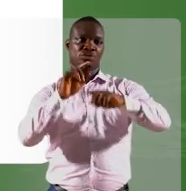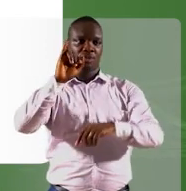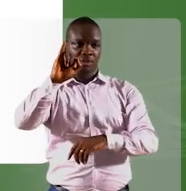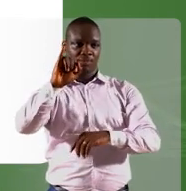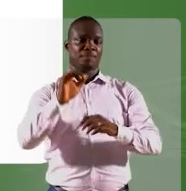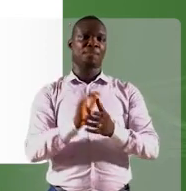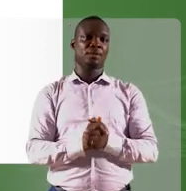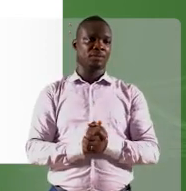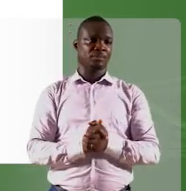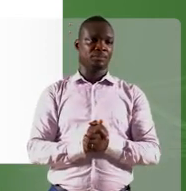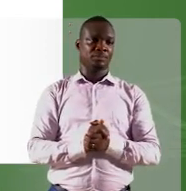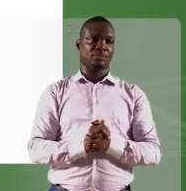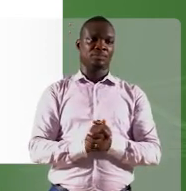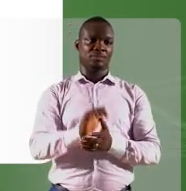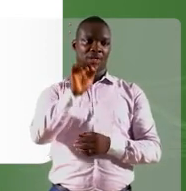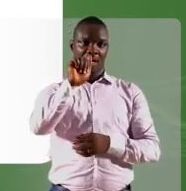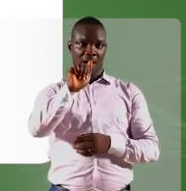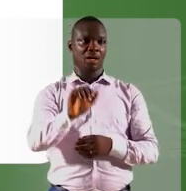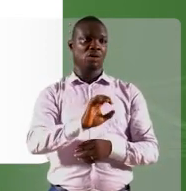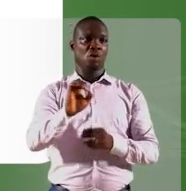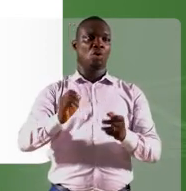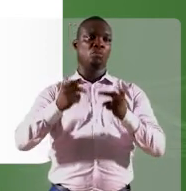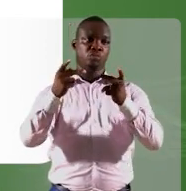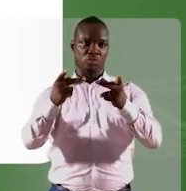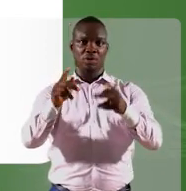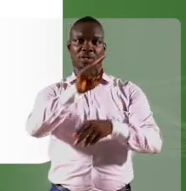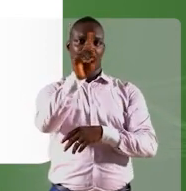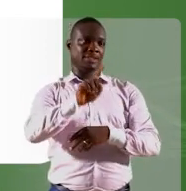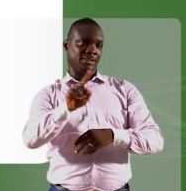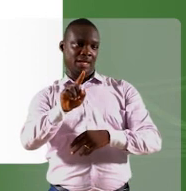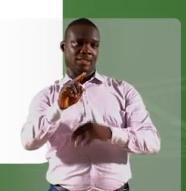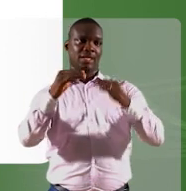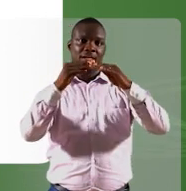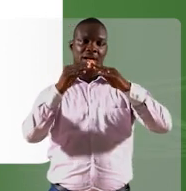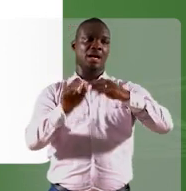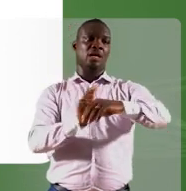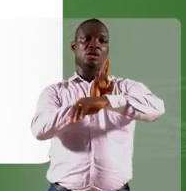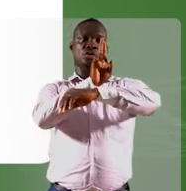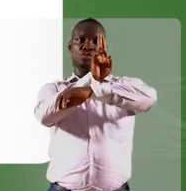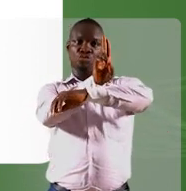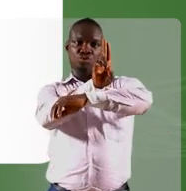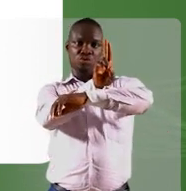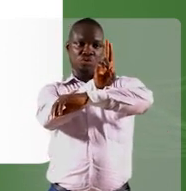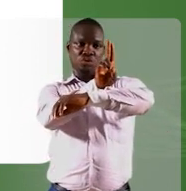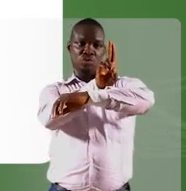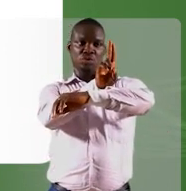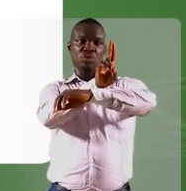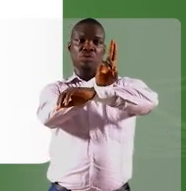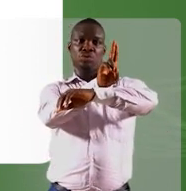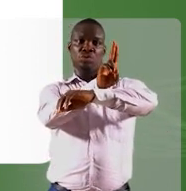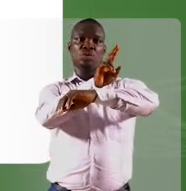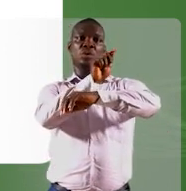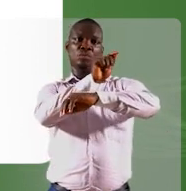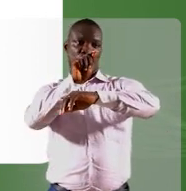i. On pose z égale au rapport